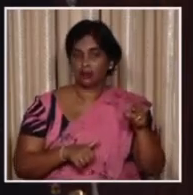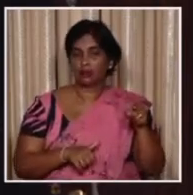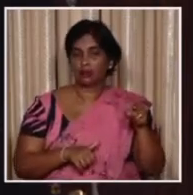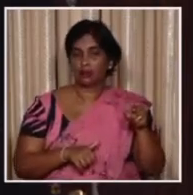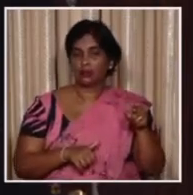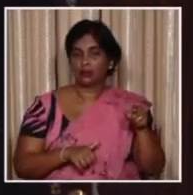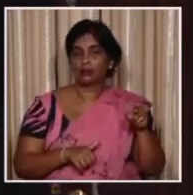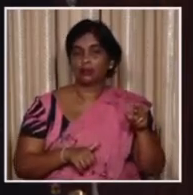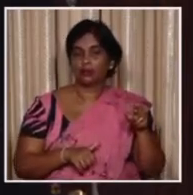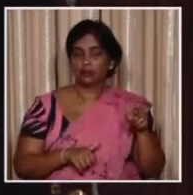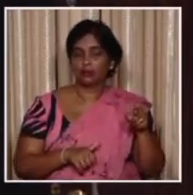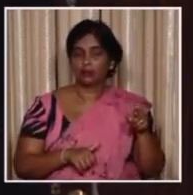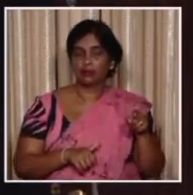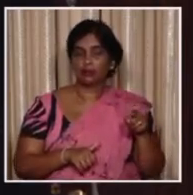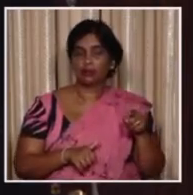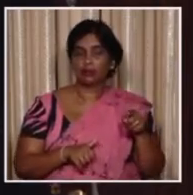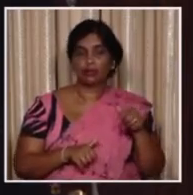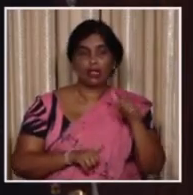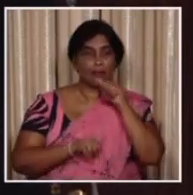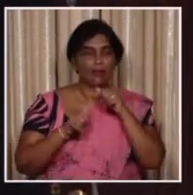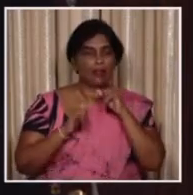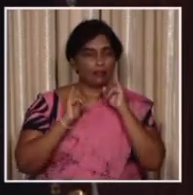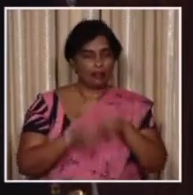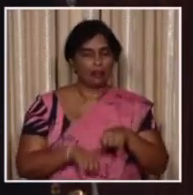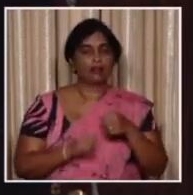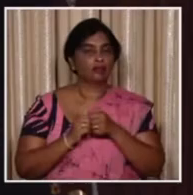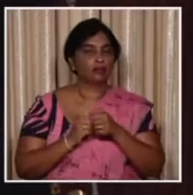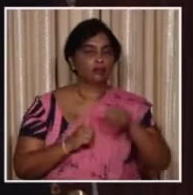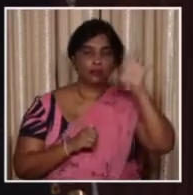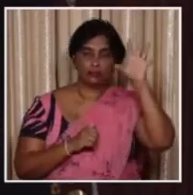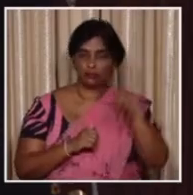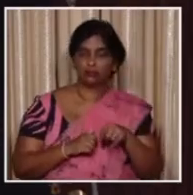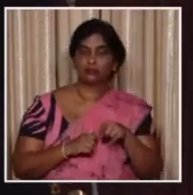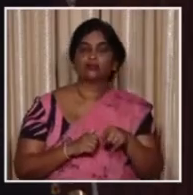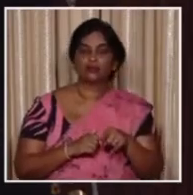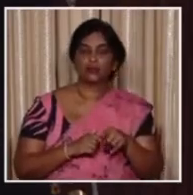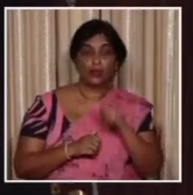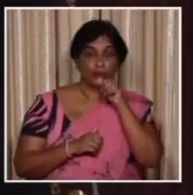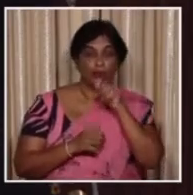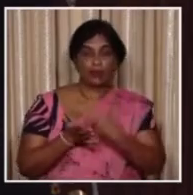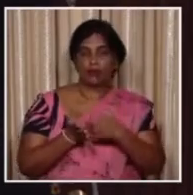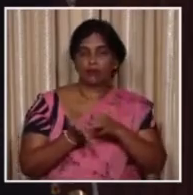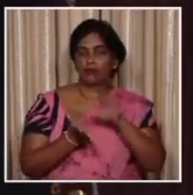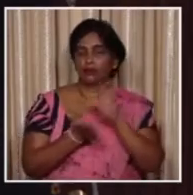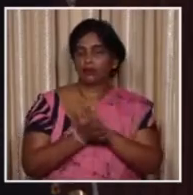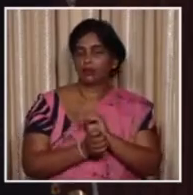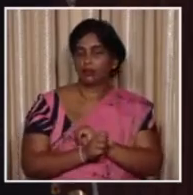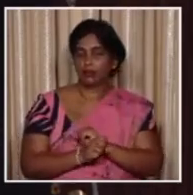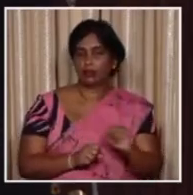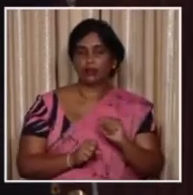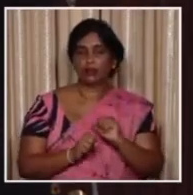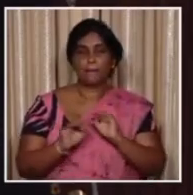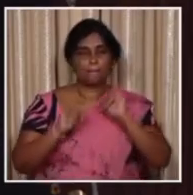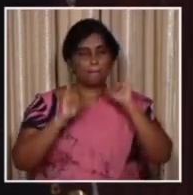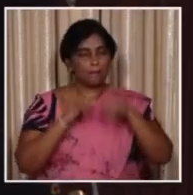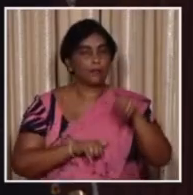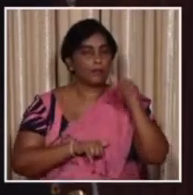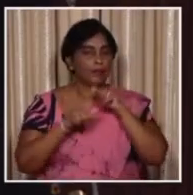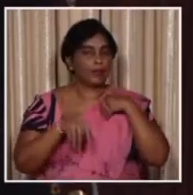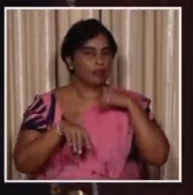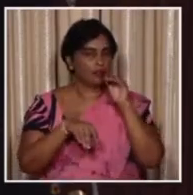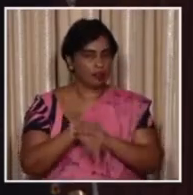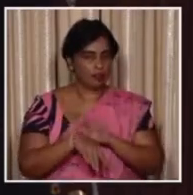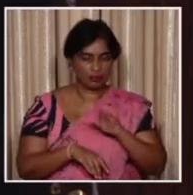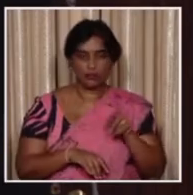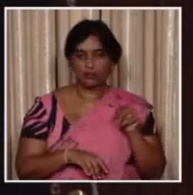එන්නේ මේ අපි දන්නවා වේව් ඔෆ් කරපු ක්‍රමයේ යටතේ මේ රටට ගෙනපු කිසිදු ලියාපදිංචියක් නැති බාල ඖෂධයක් විතරද ඔප්පු වෙලා